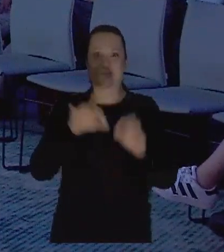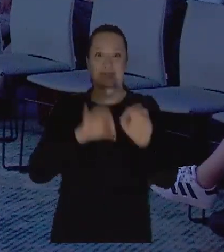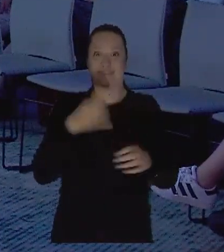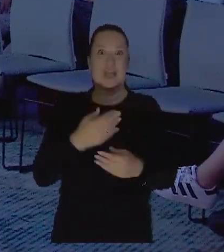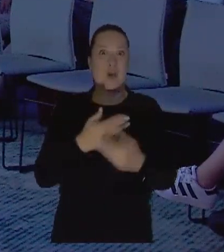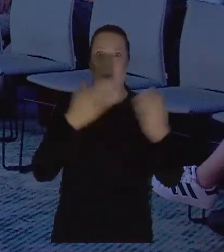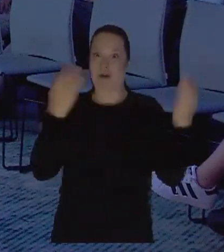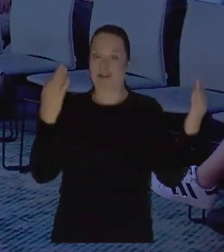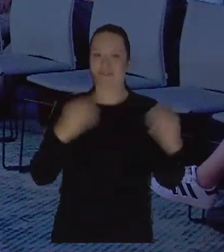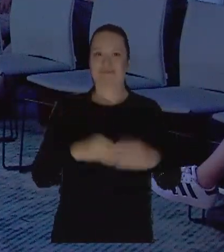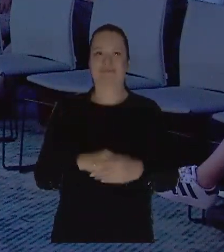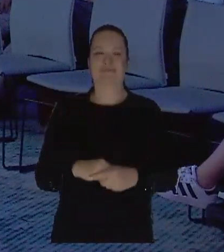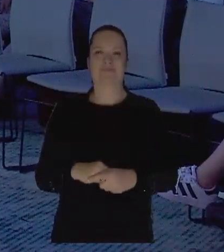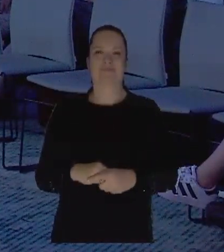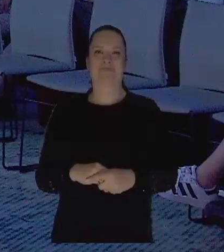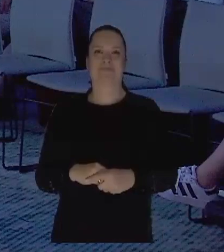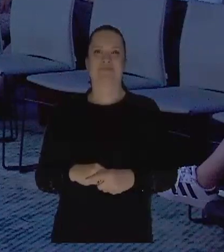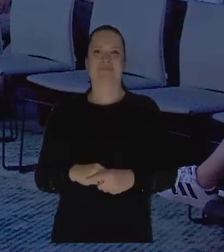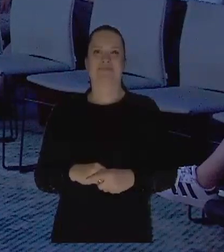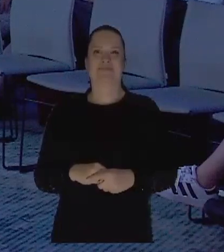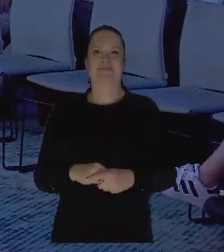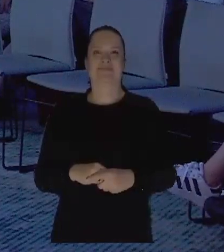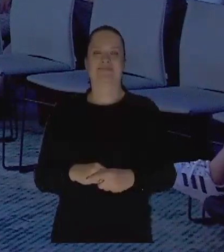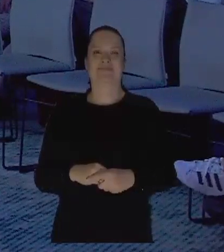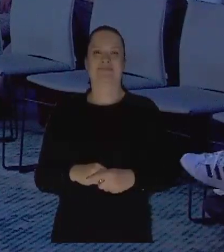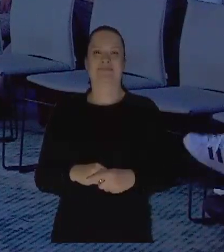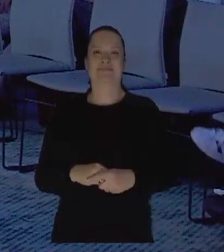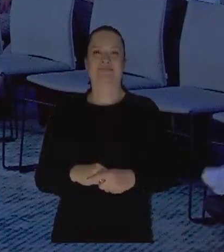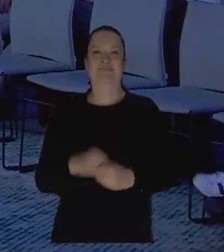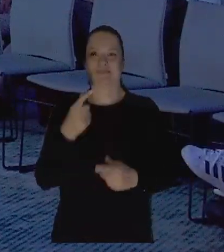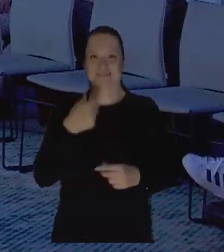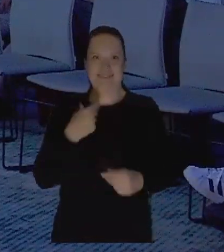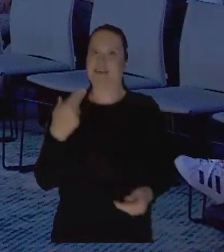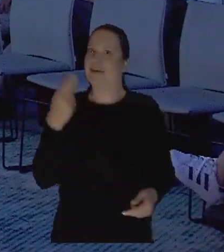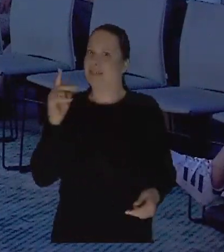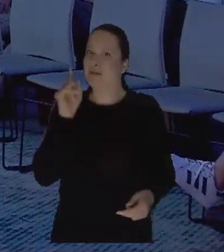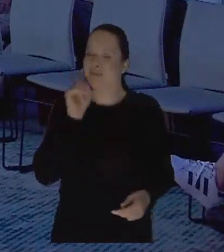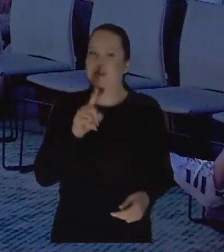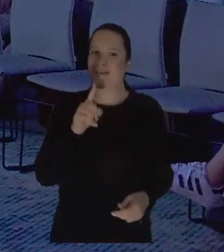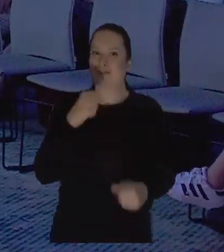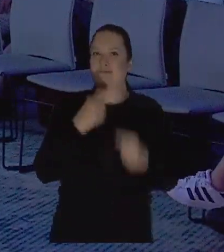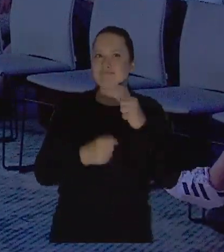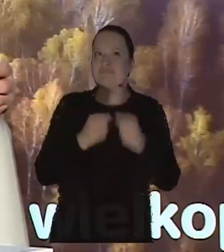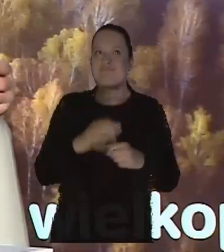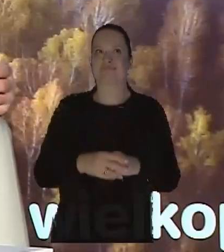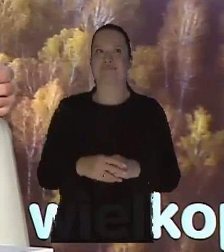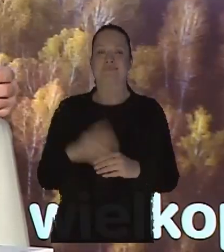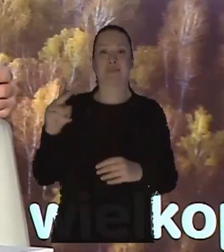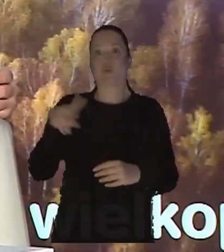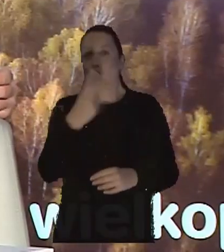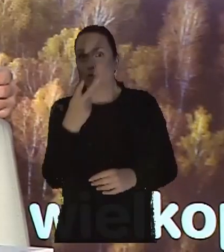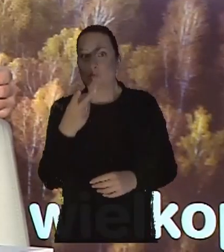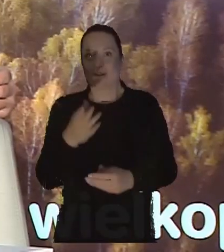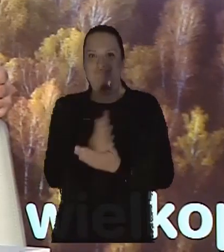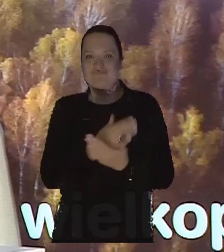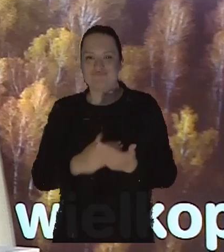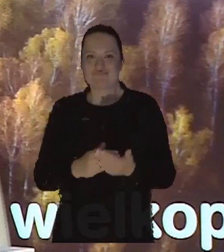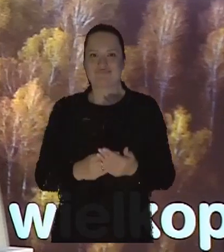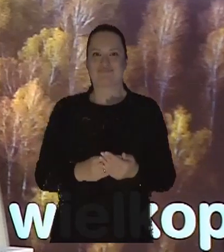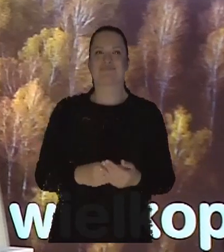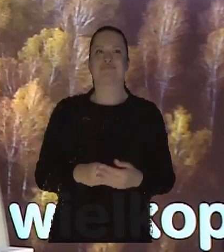pytania, oczywiście, ponieważ jest to naprawdę dosyć druga przeprawa. Druga runda